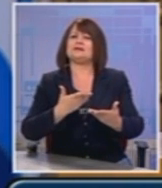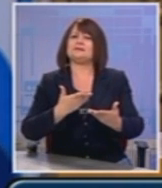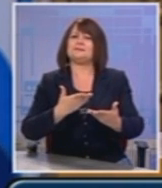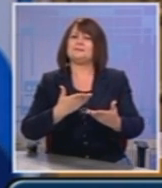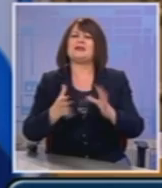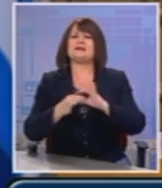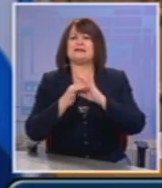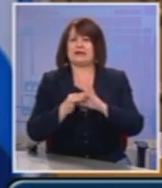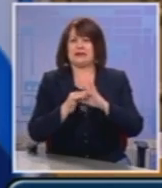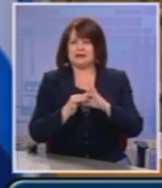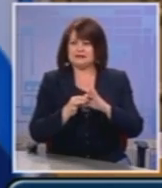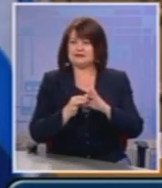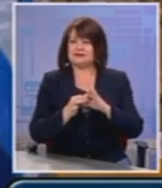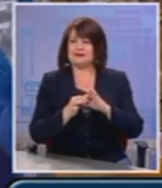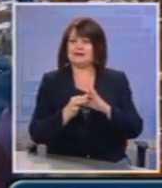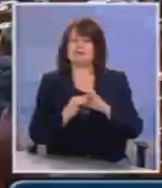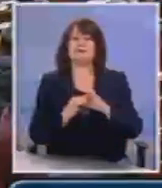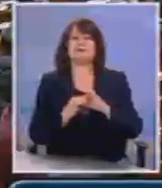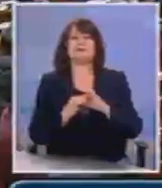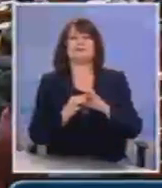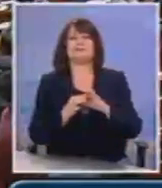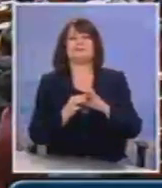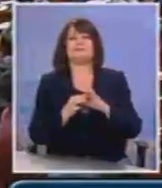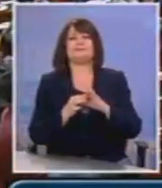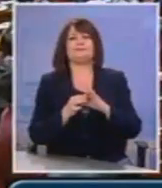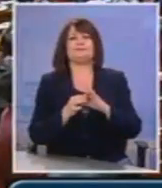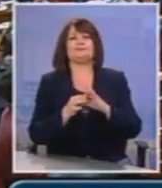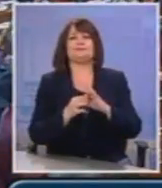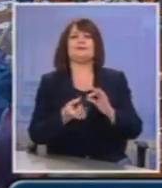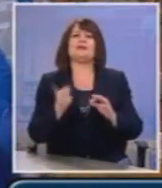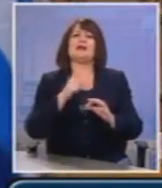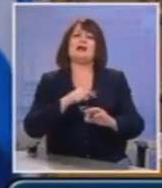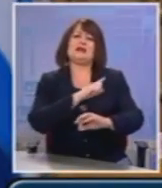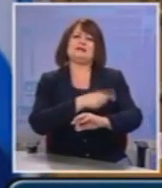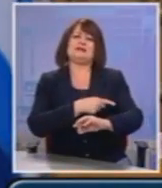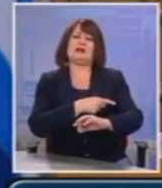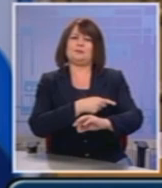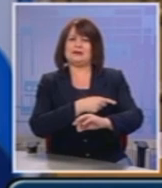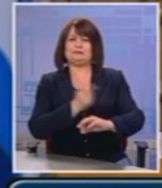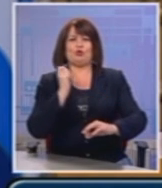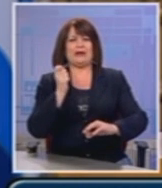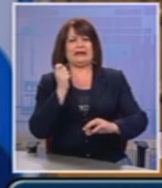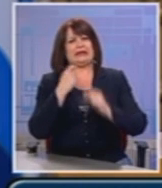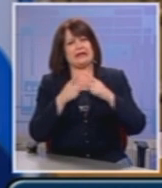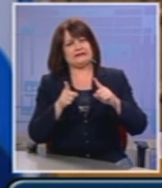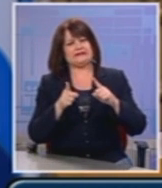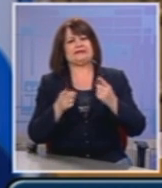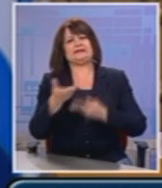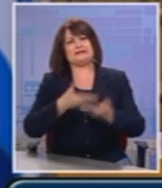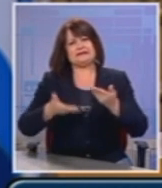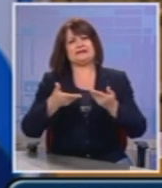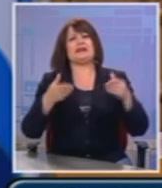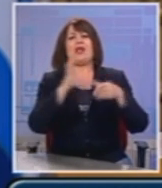αλληλεγγυες των εναλλακτικών δυνάμεων στην ευρώπη και πρέπει να γνωρίζεται